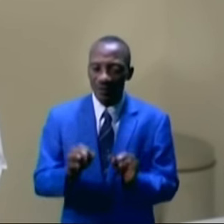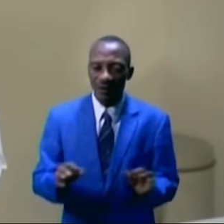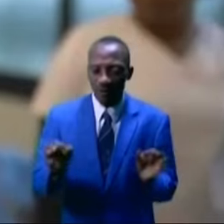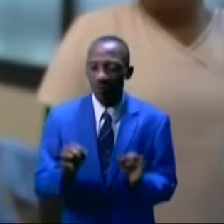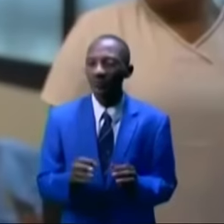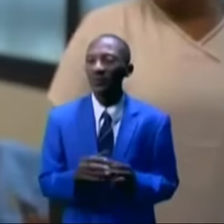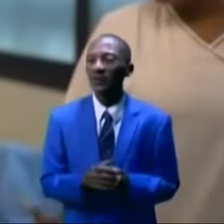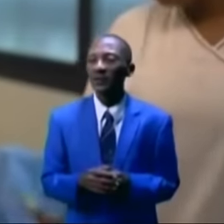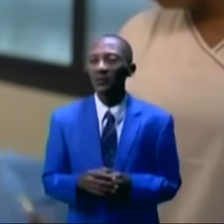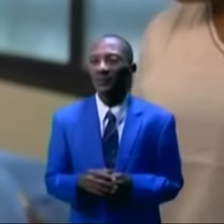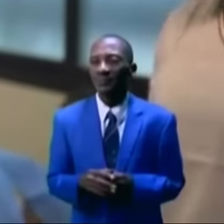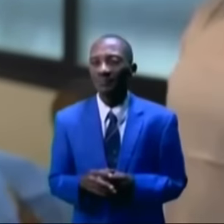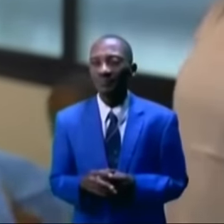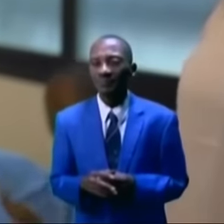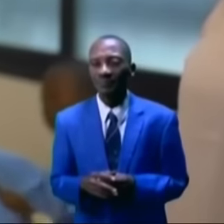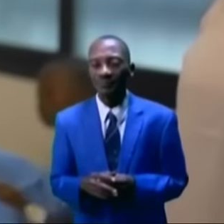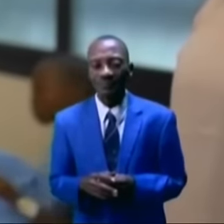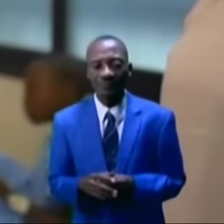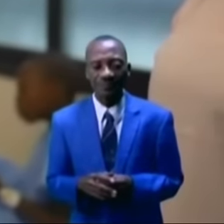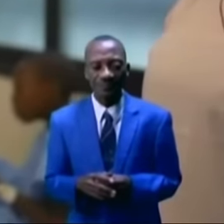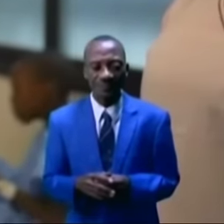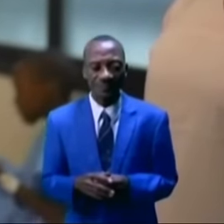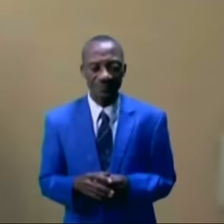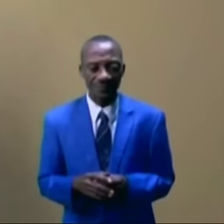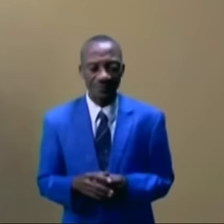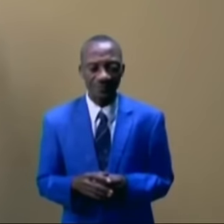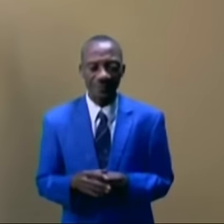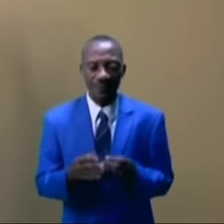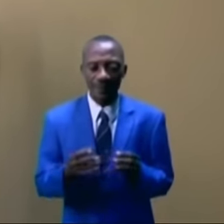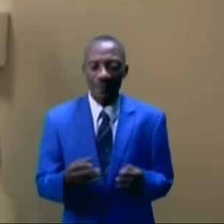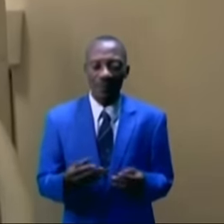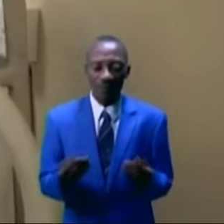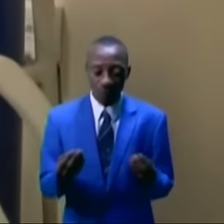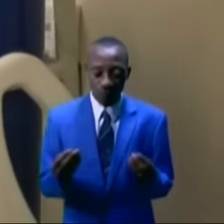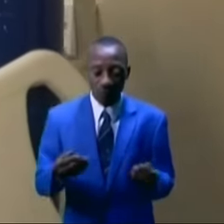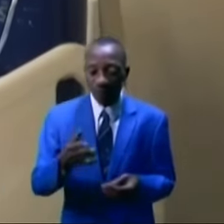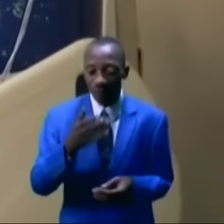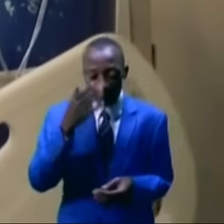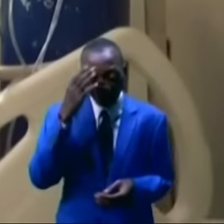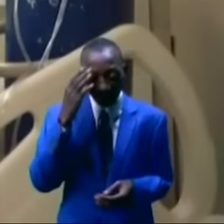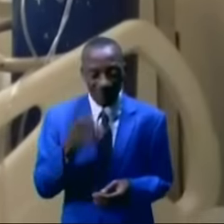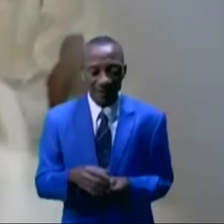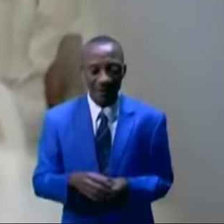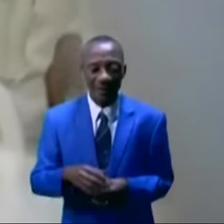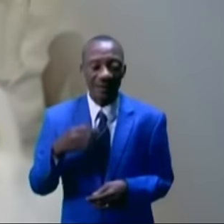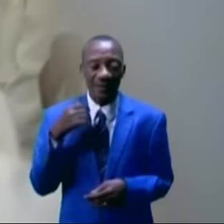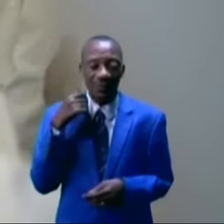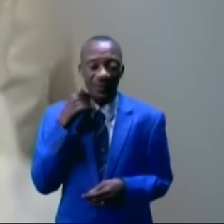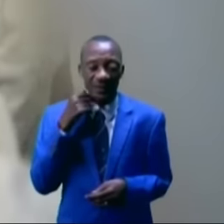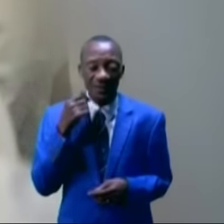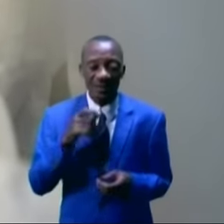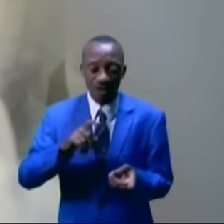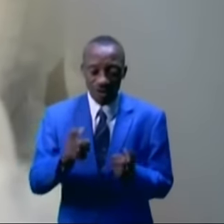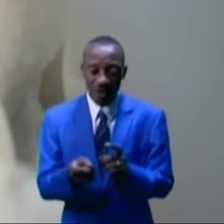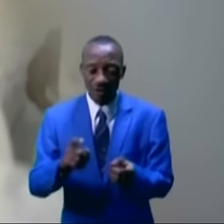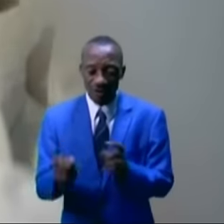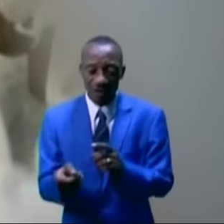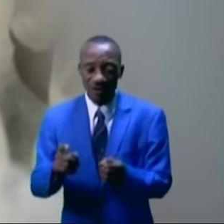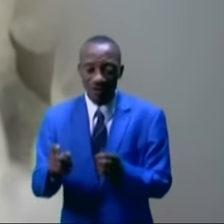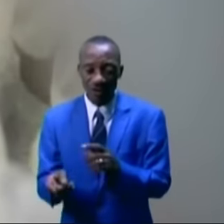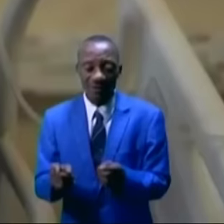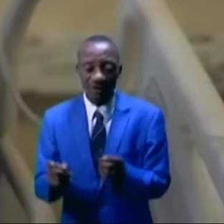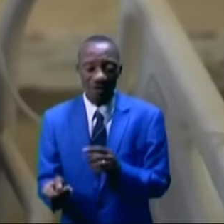avant. Dès la pédiatrie en passant par la médecine interne, pour chuter aux urgences, la présidente de la Fondation Denise